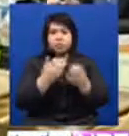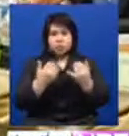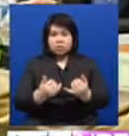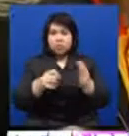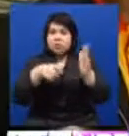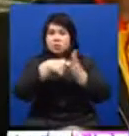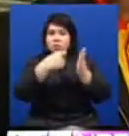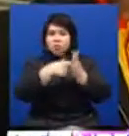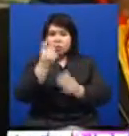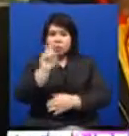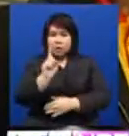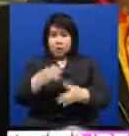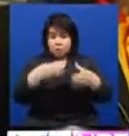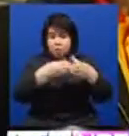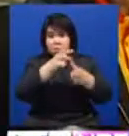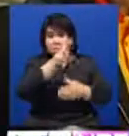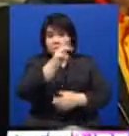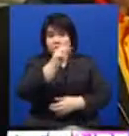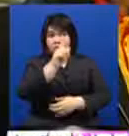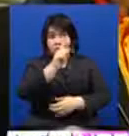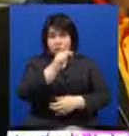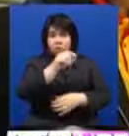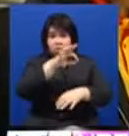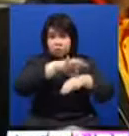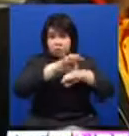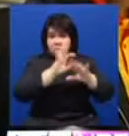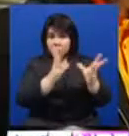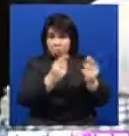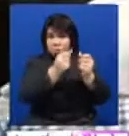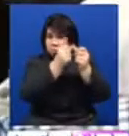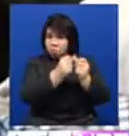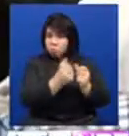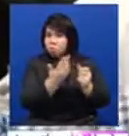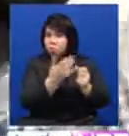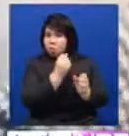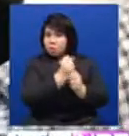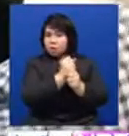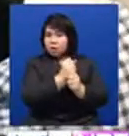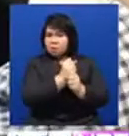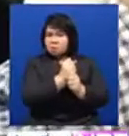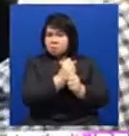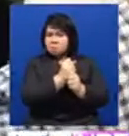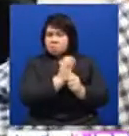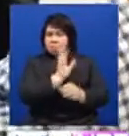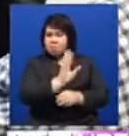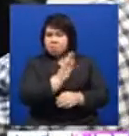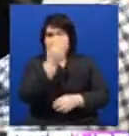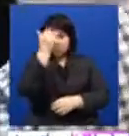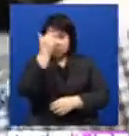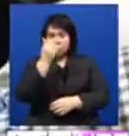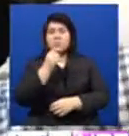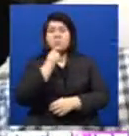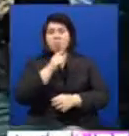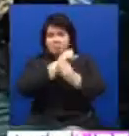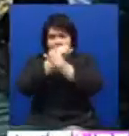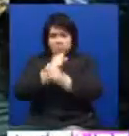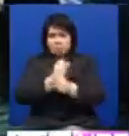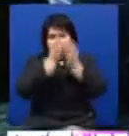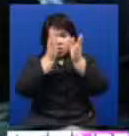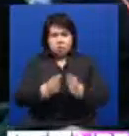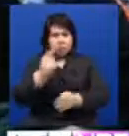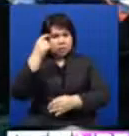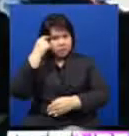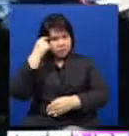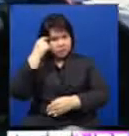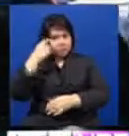าเหตุที่ไม่ให้คณะรัฐมนตรีที่พ้นจากตำแหน่งแล้วอยู่รักษาการต่อเพื่อป้องกันข้อครหาการใช้ทรัพยากร